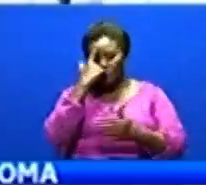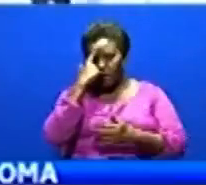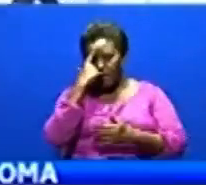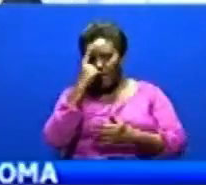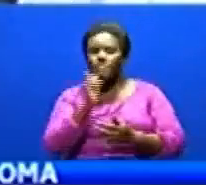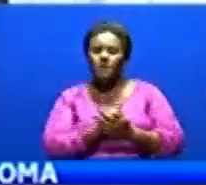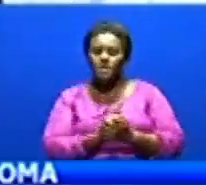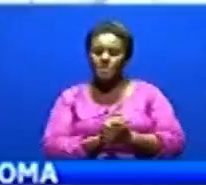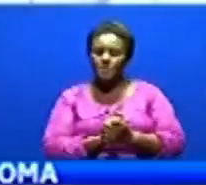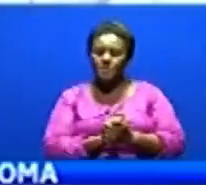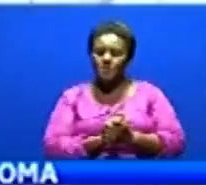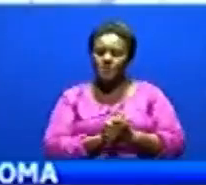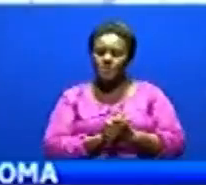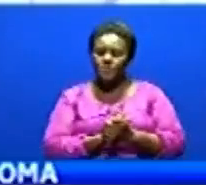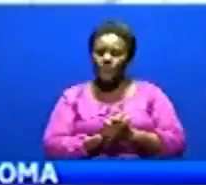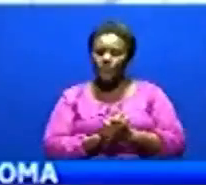huu